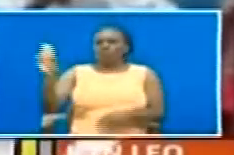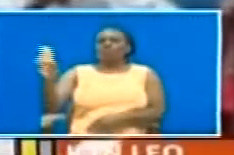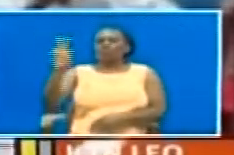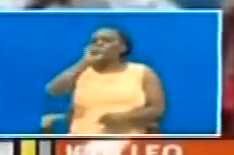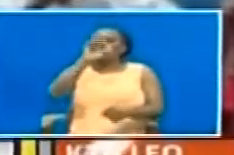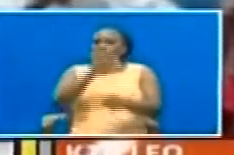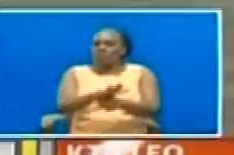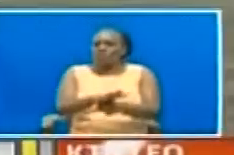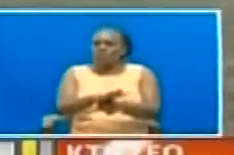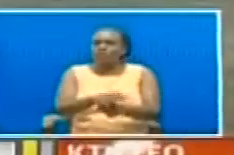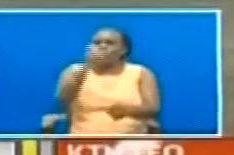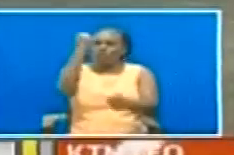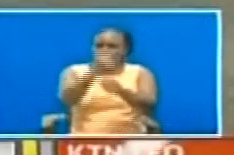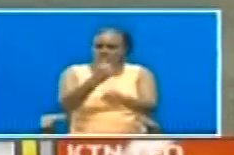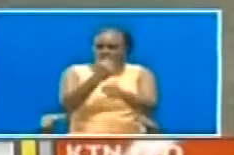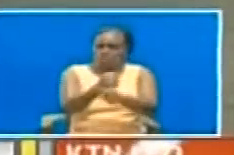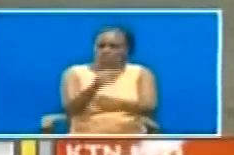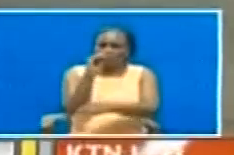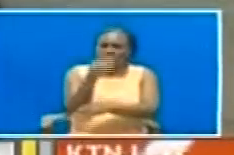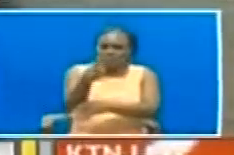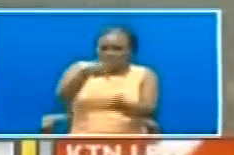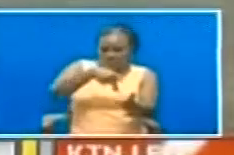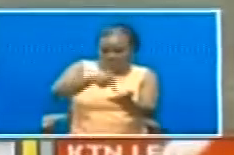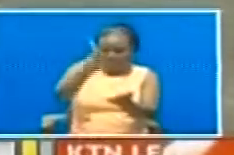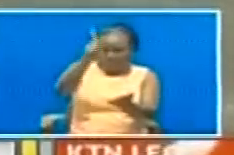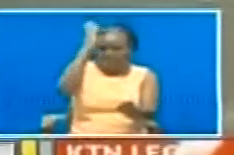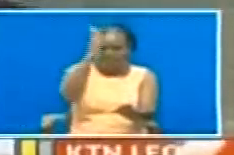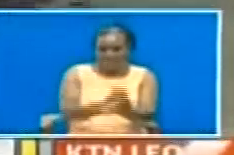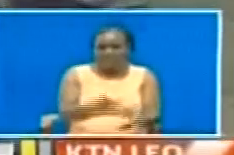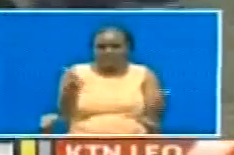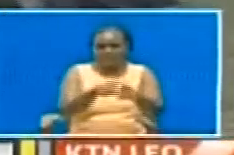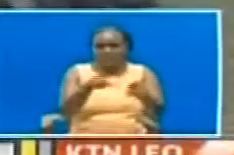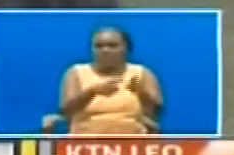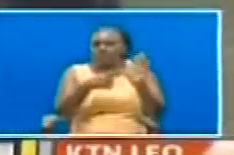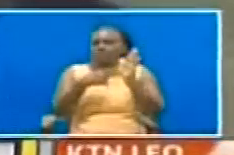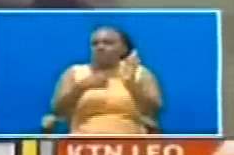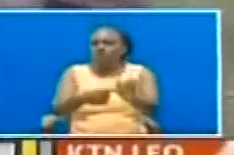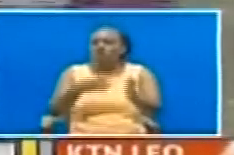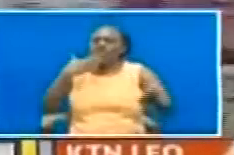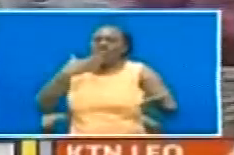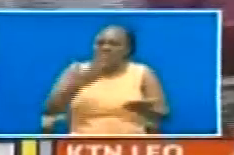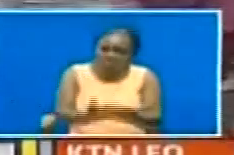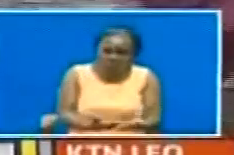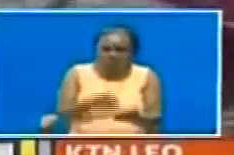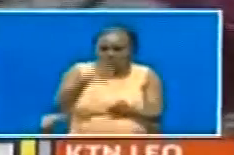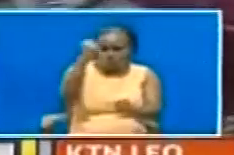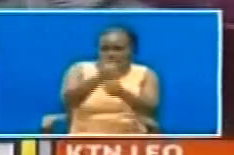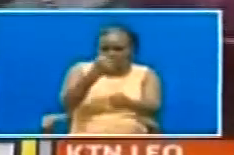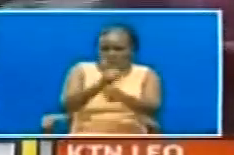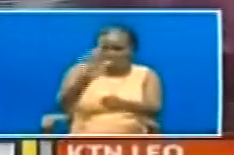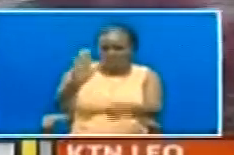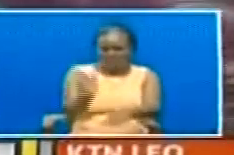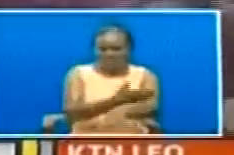kutimiza ahadi aliyompa kuhakikisha amelipwa, ikiwa ni ishara ya shukran kwa jasho lake la kuipa Kenya